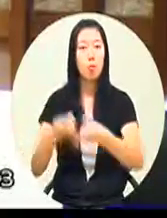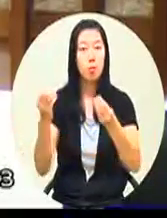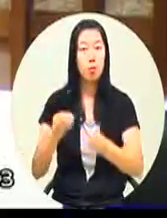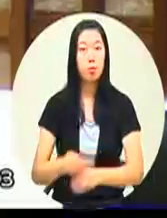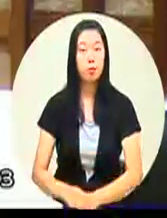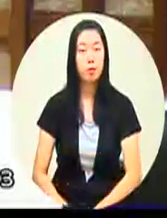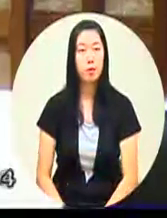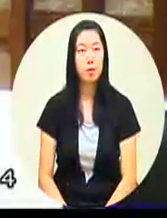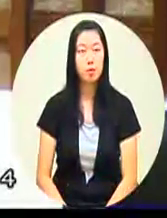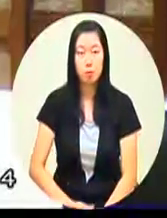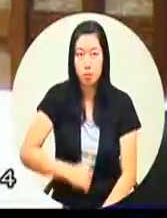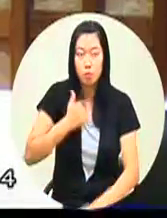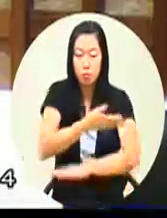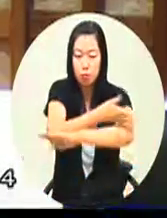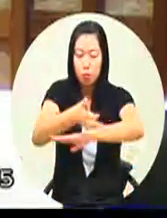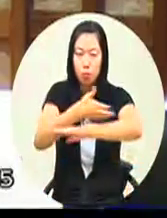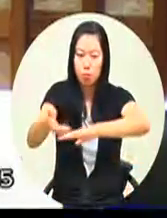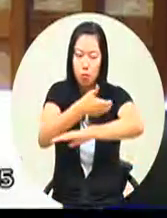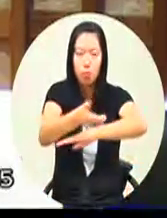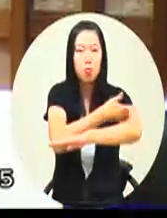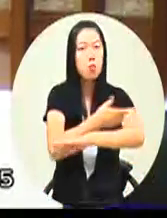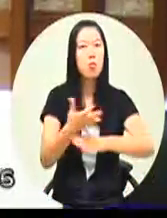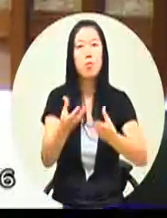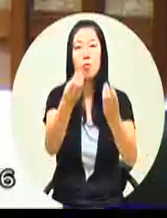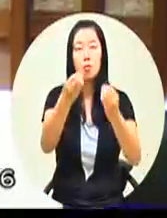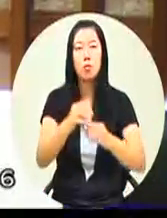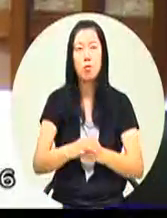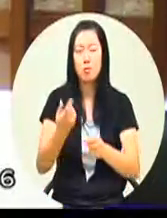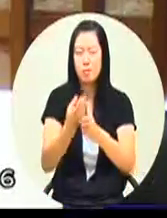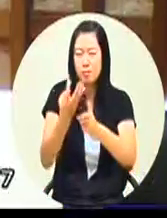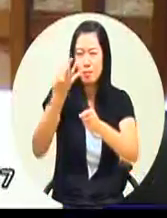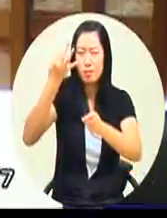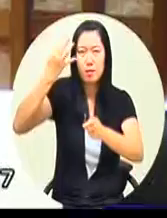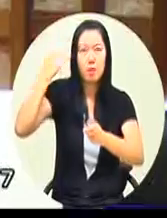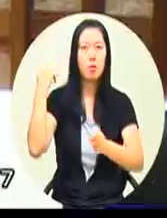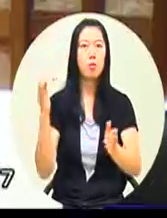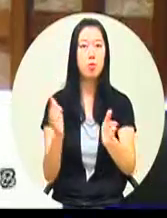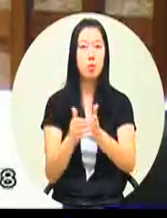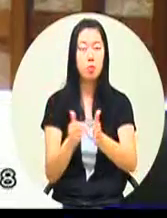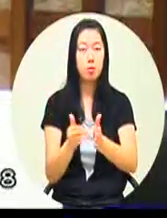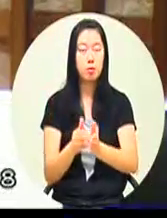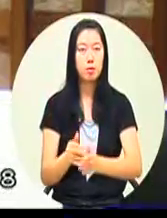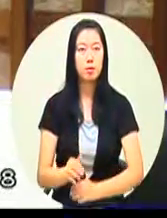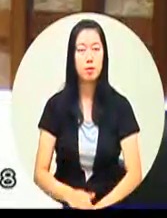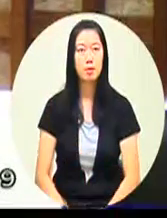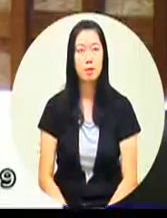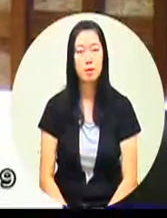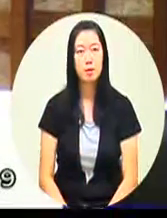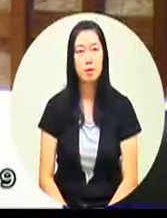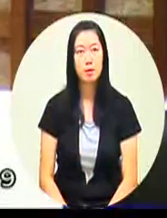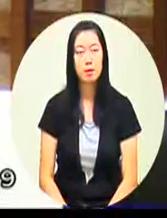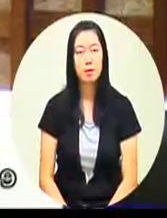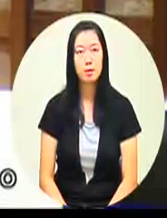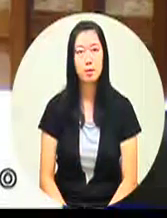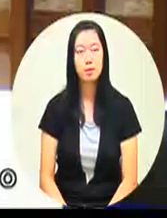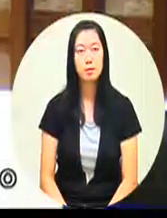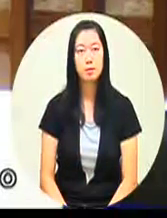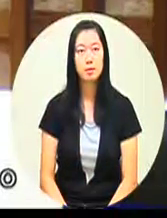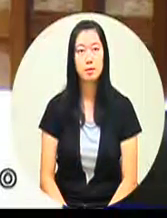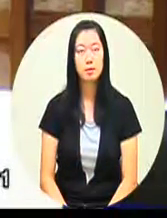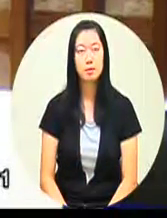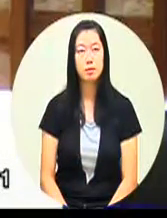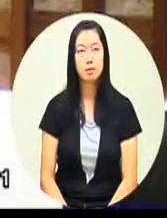但是若真正要所存的部分，拢唔免迄种早着。几当前，十外当前要收存的时阵，拢征收好了嘛？进到卖进